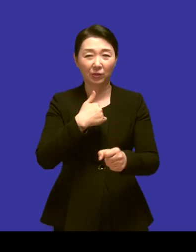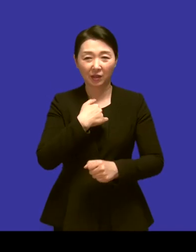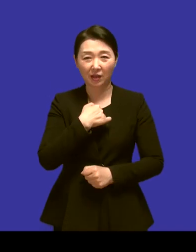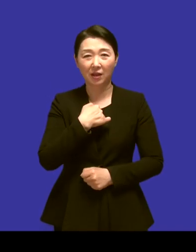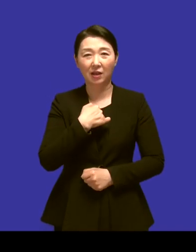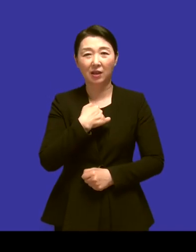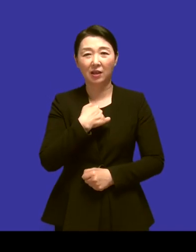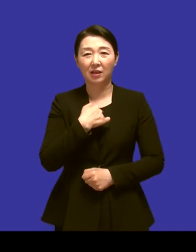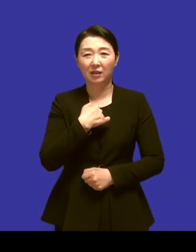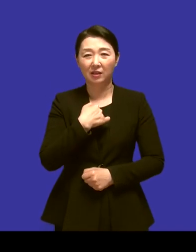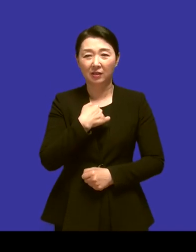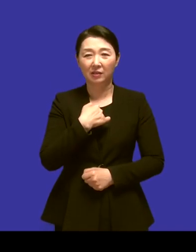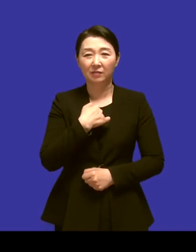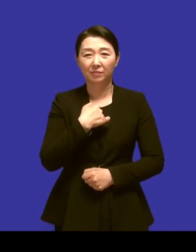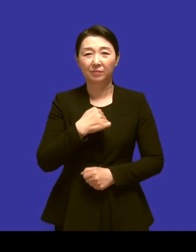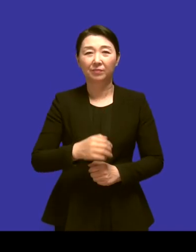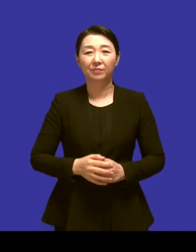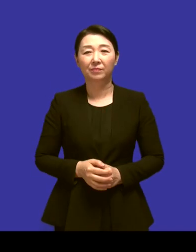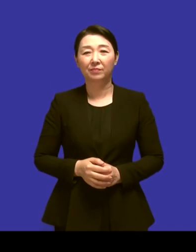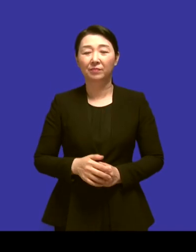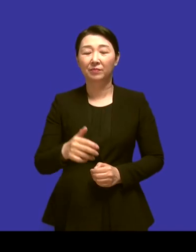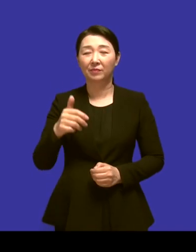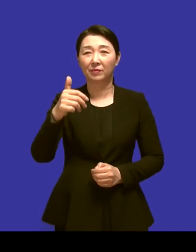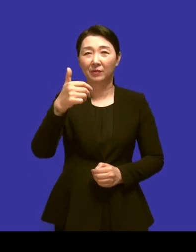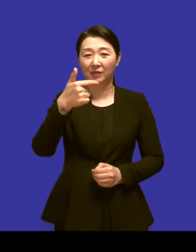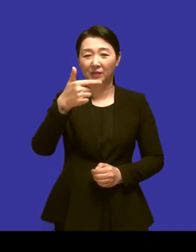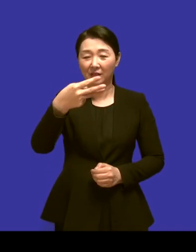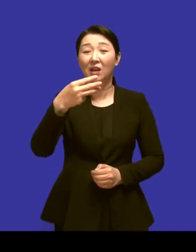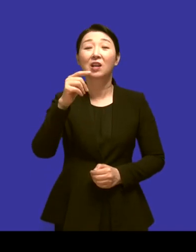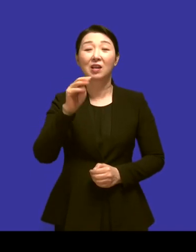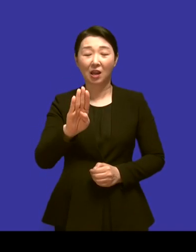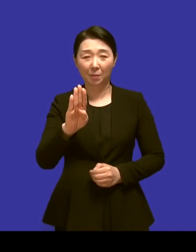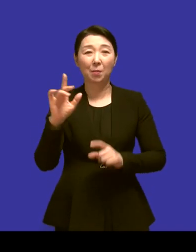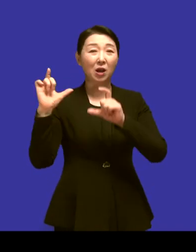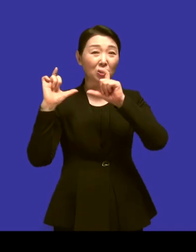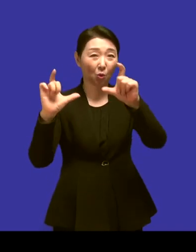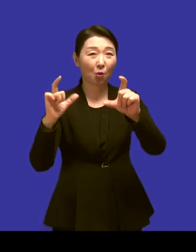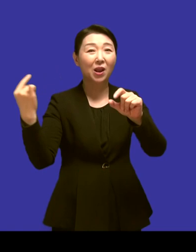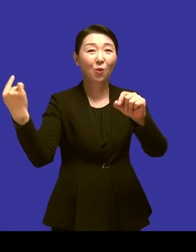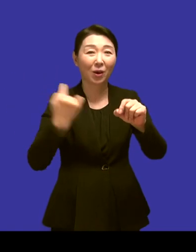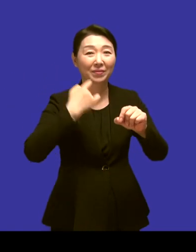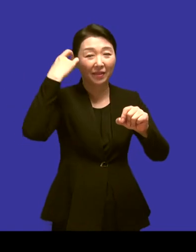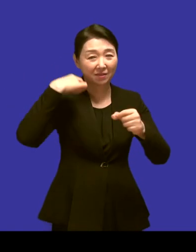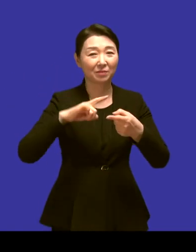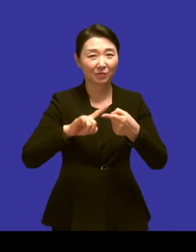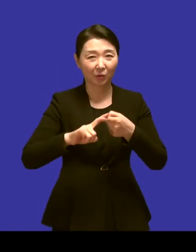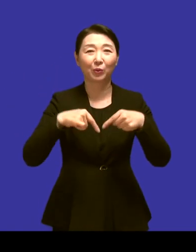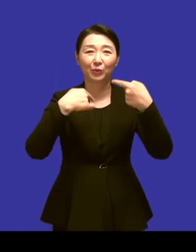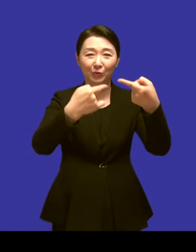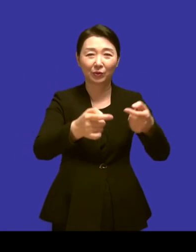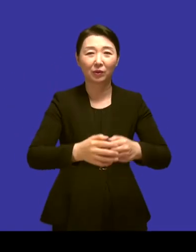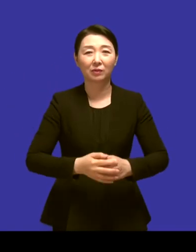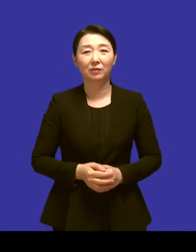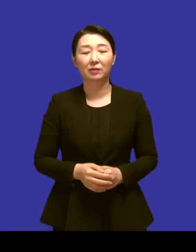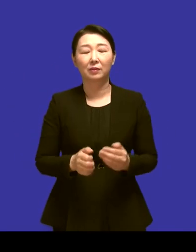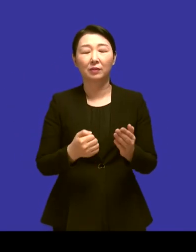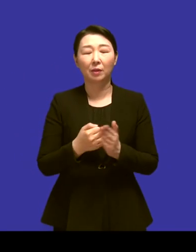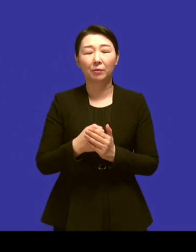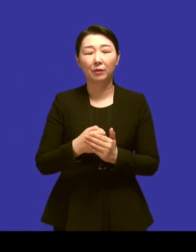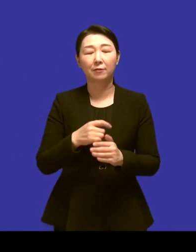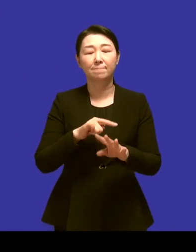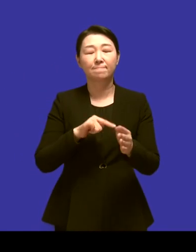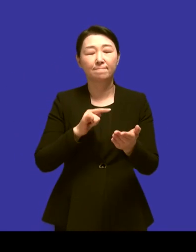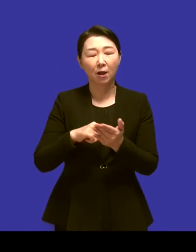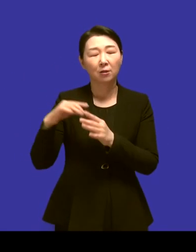내가 뱉는 랩에 이제 뭔가 선포를 하러 왔다라는 마음으로 그렇게 계속 리마인드를 하면서 네.